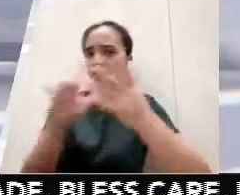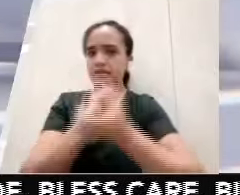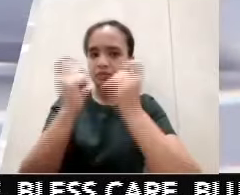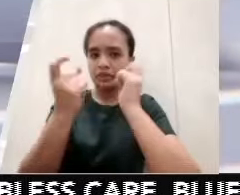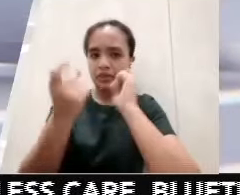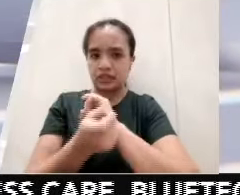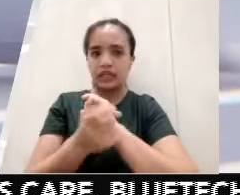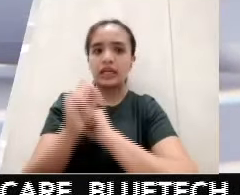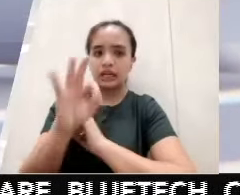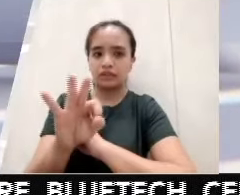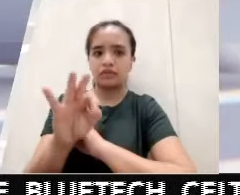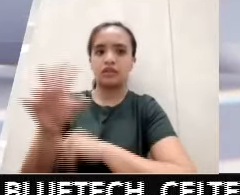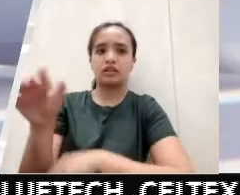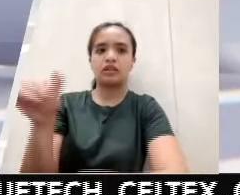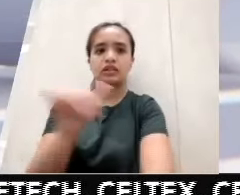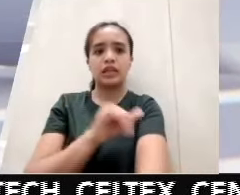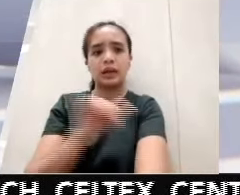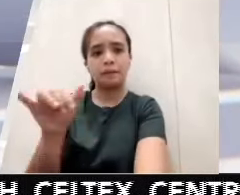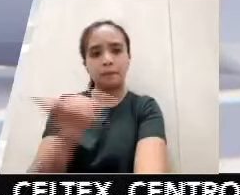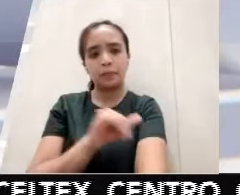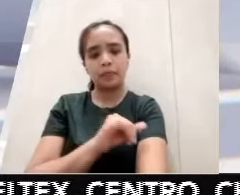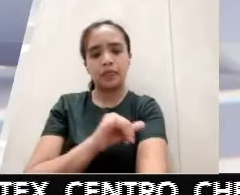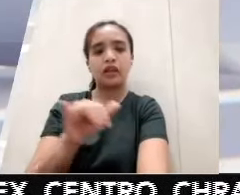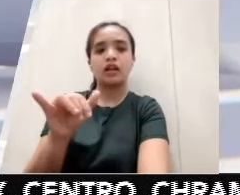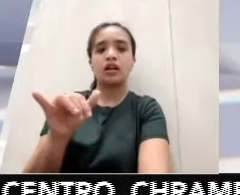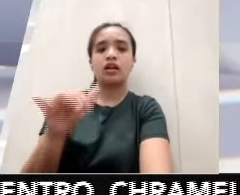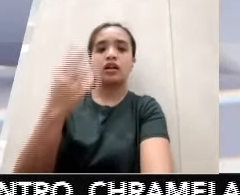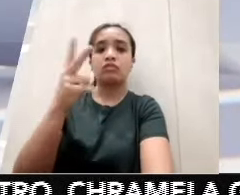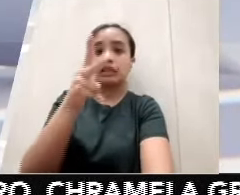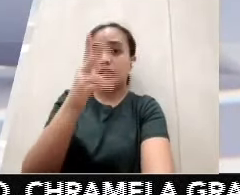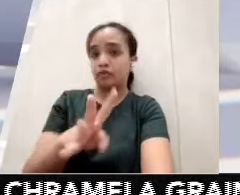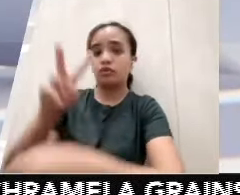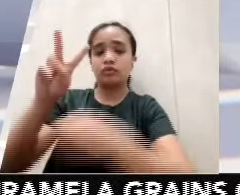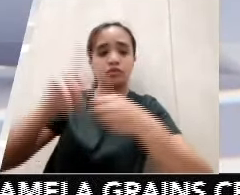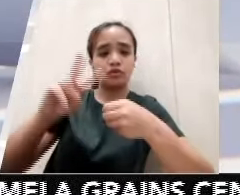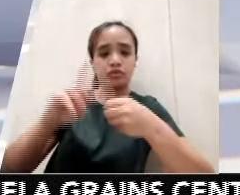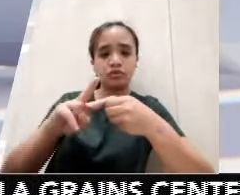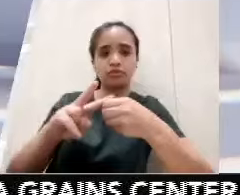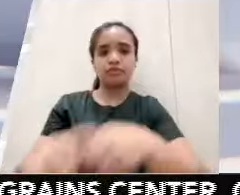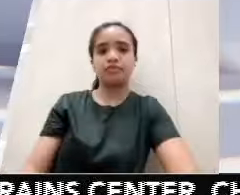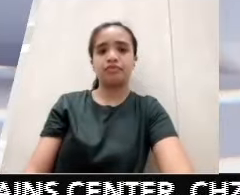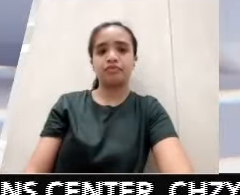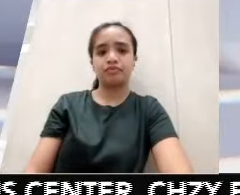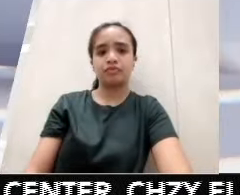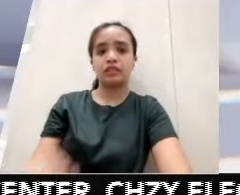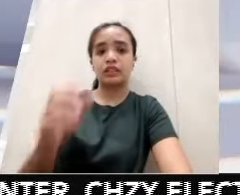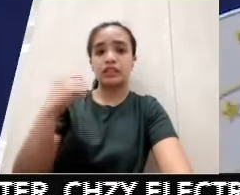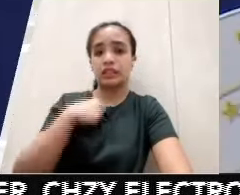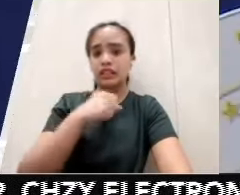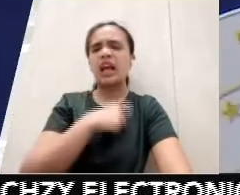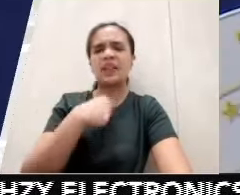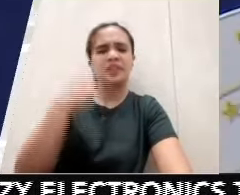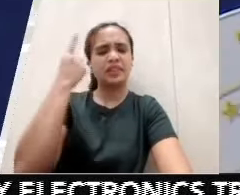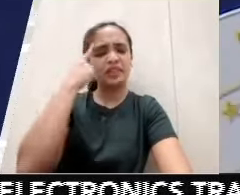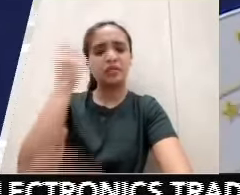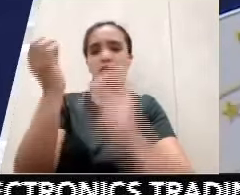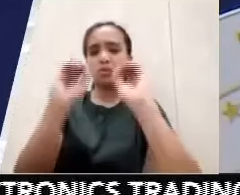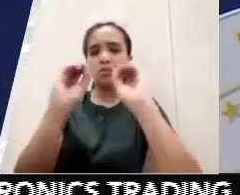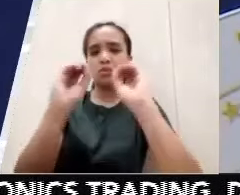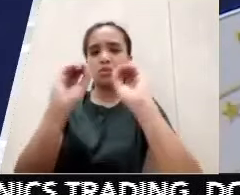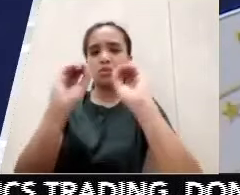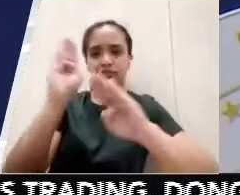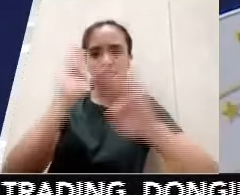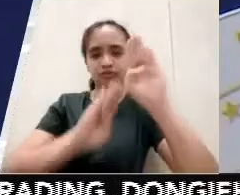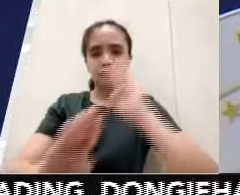nila yung 34 votes in 18 votes in wala problem